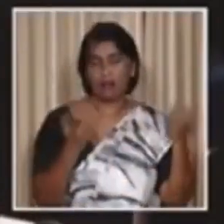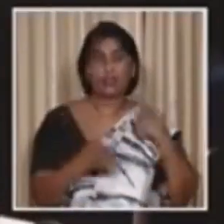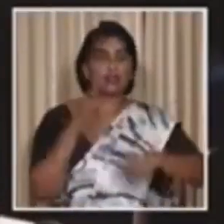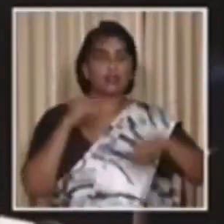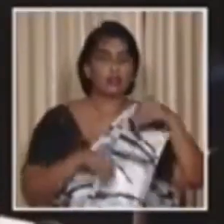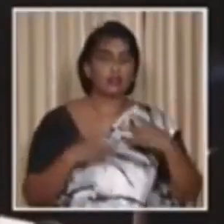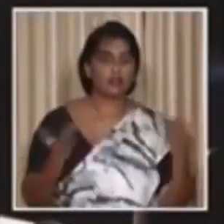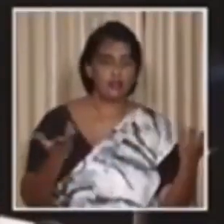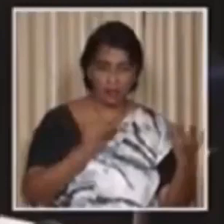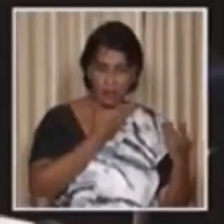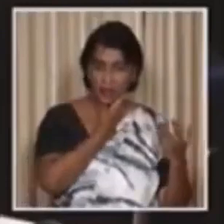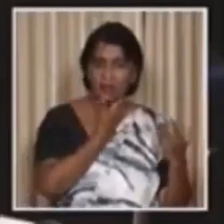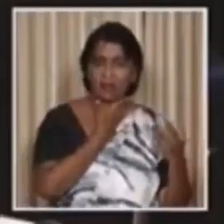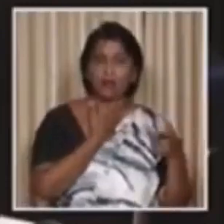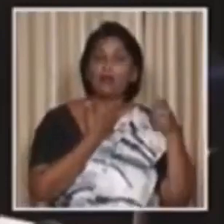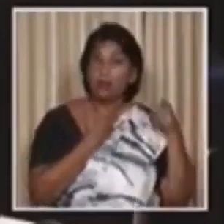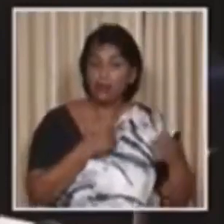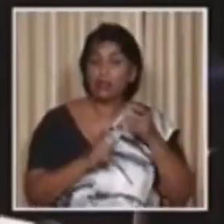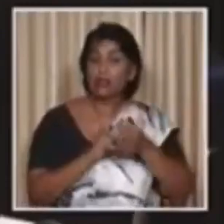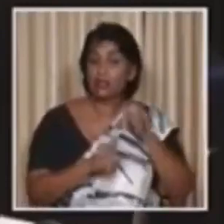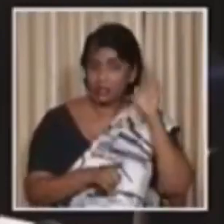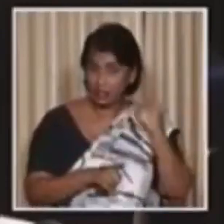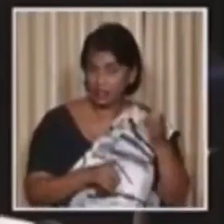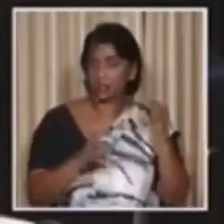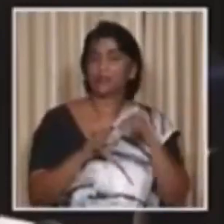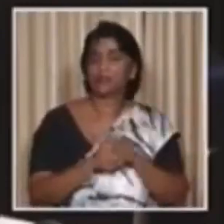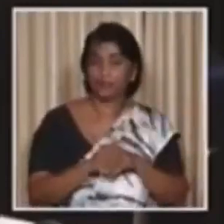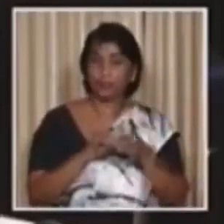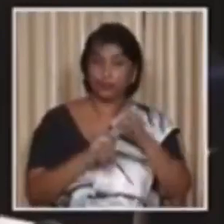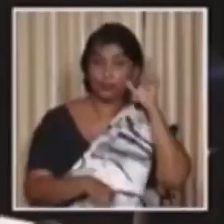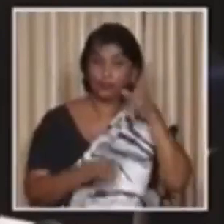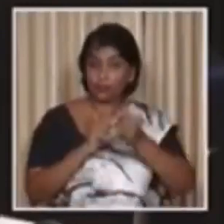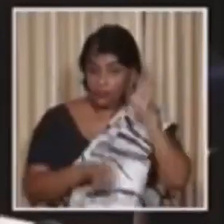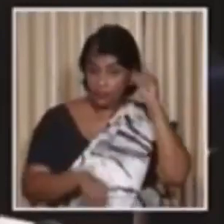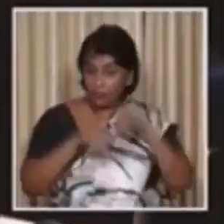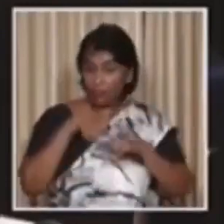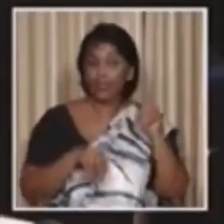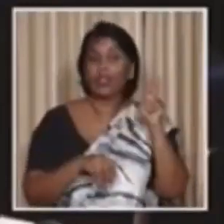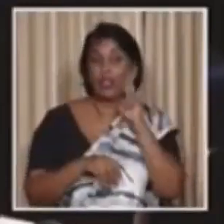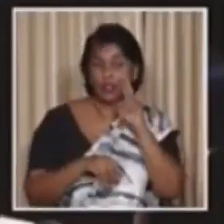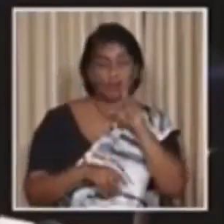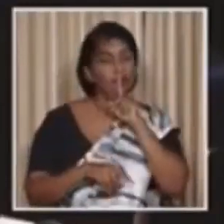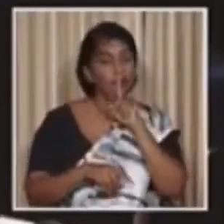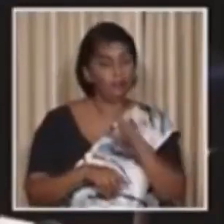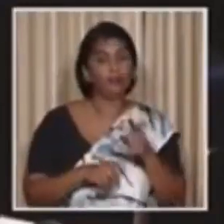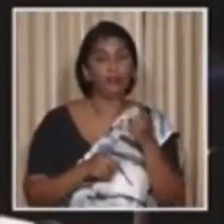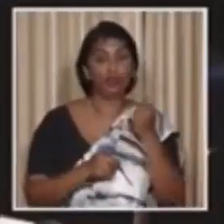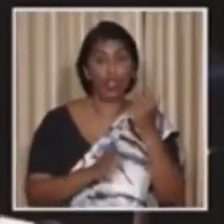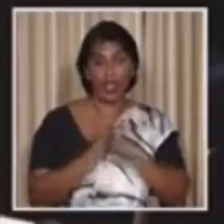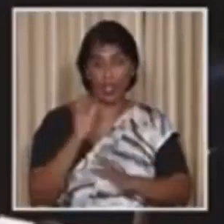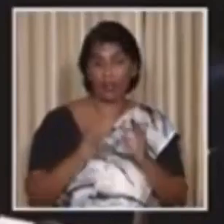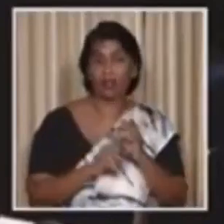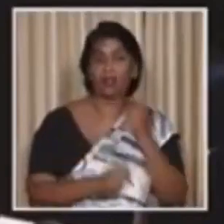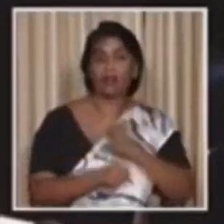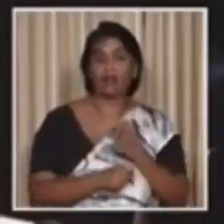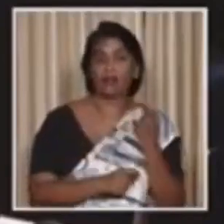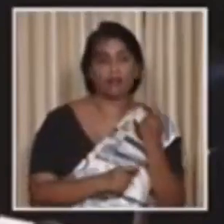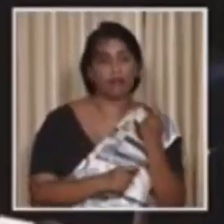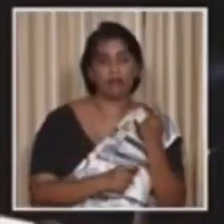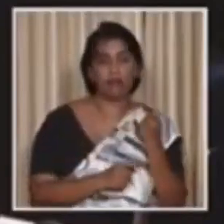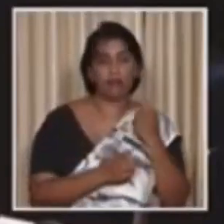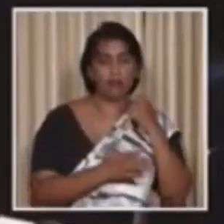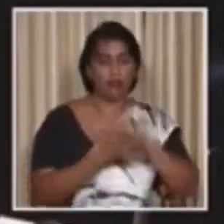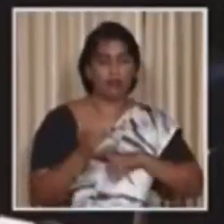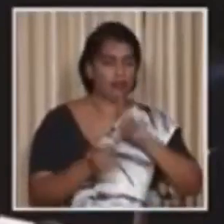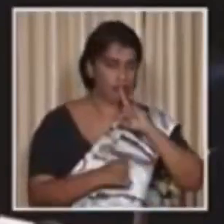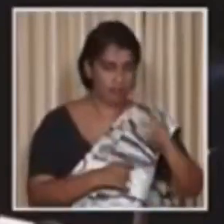ඡන්දෙ තියන්න. මේකට ජනාධිපති ඡන්ද දෙනවා. ජනාධිපති ඡන්ද දෙනකොට රනිල් වික්‍රමසිංහ කියනවා එයා මුදල් නැමති භාණ්ඩාගාරයට